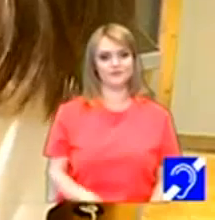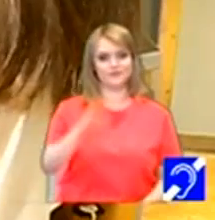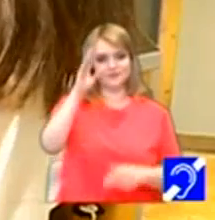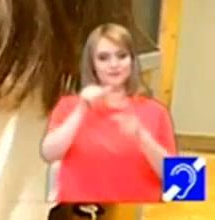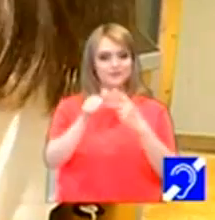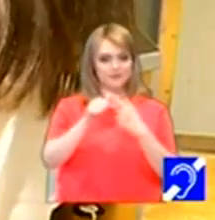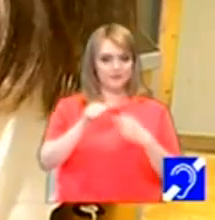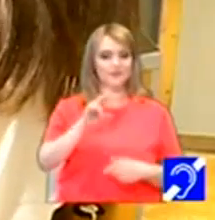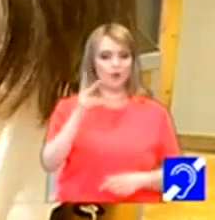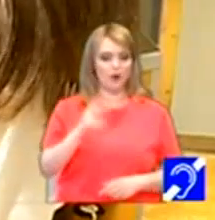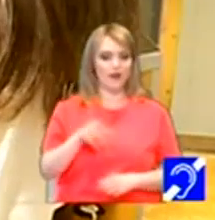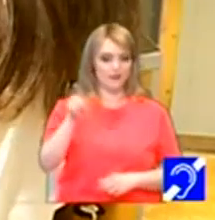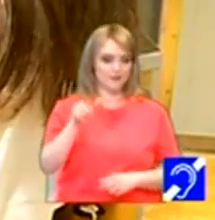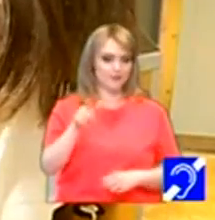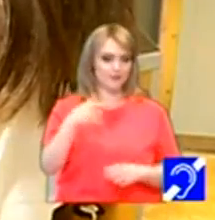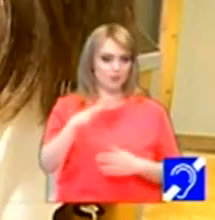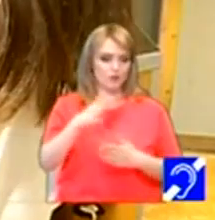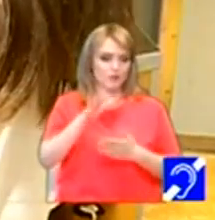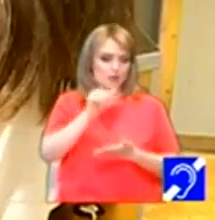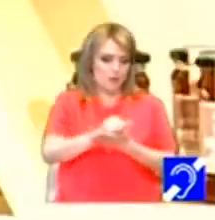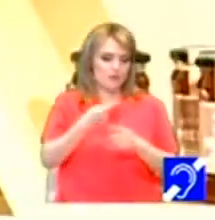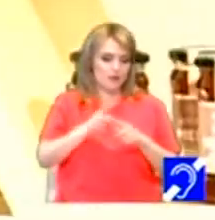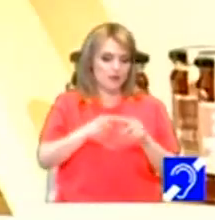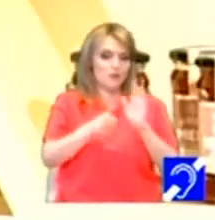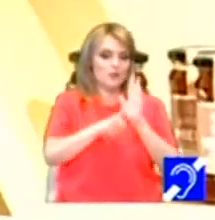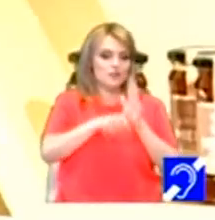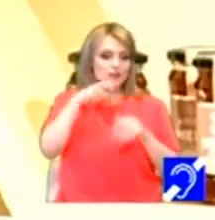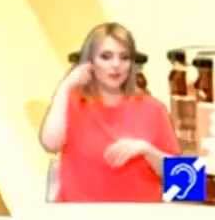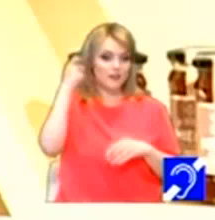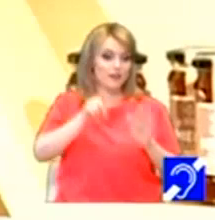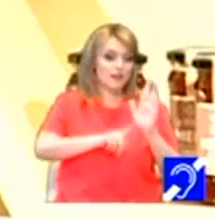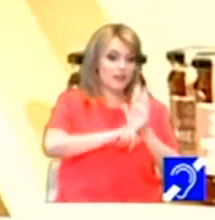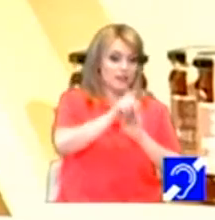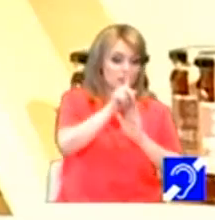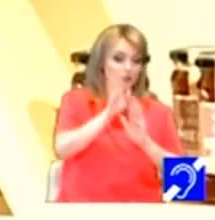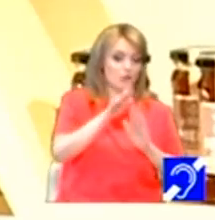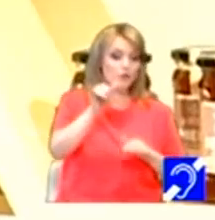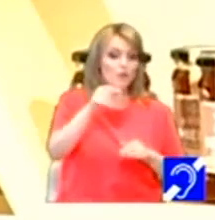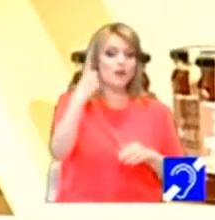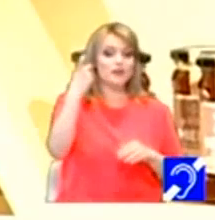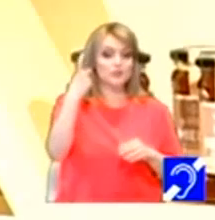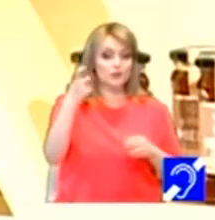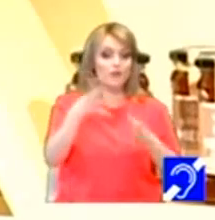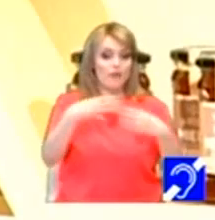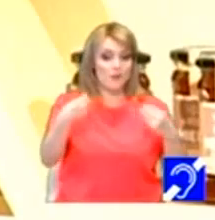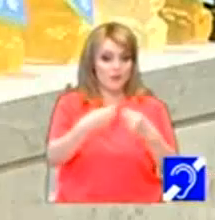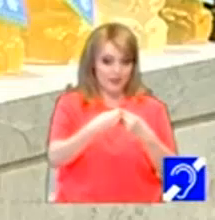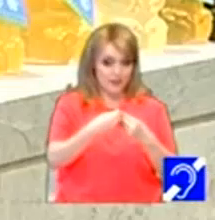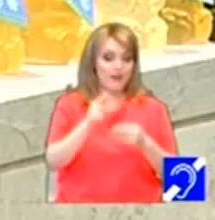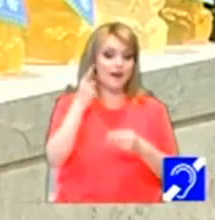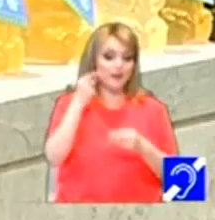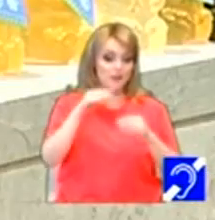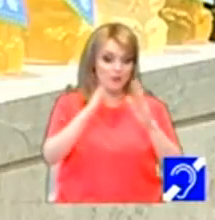Nicanor Negru se ocupă de această afacere dulce de mai bine de 6 ani. A pornit de la 100 de stupi de albine, ca acum să dețină peste